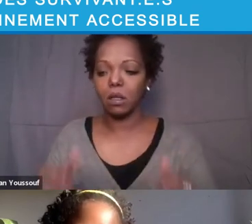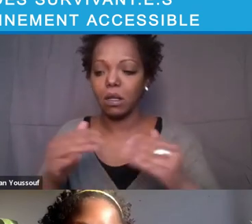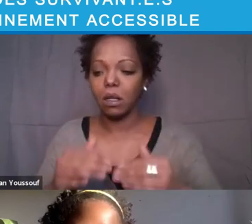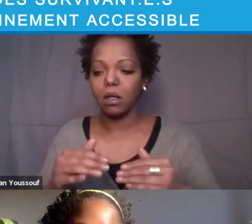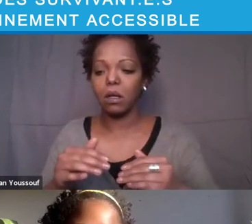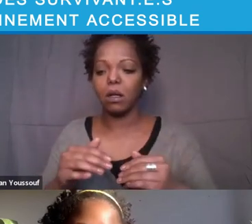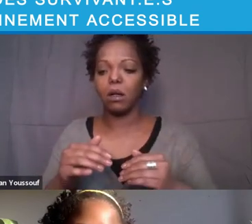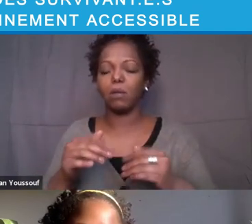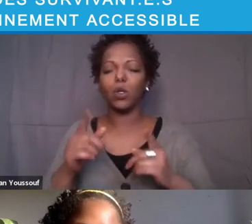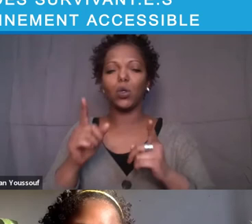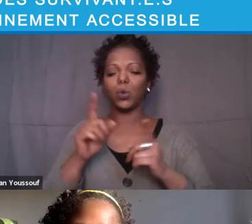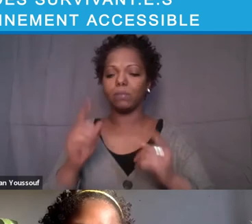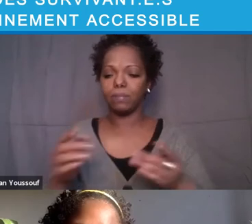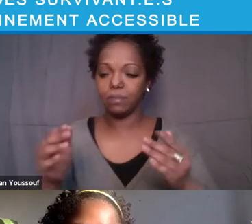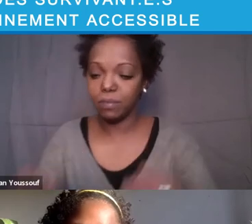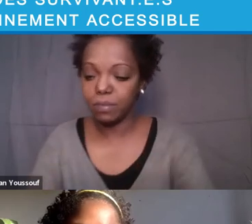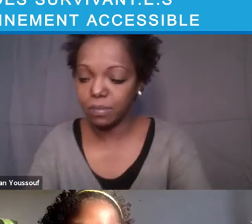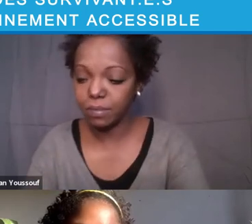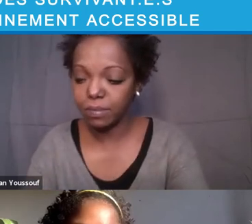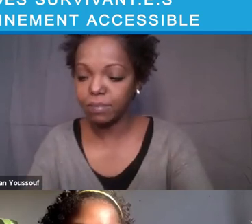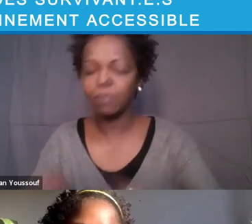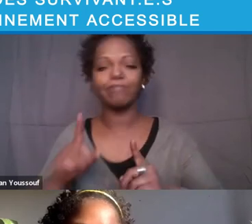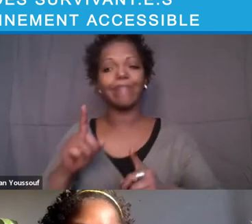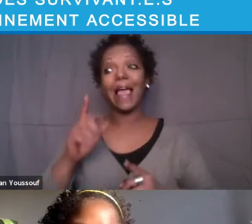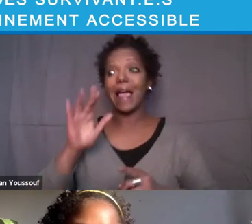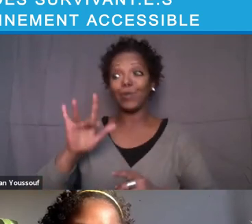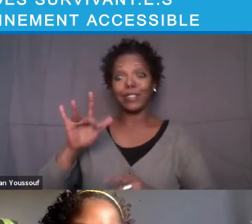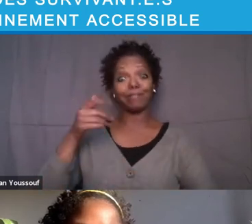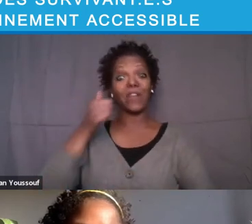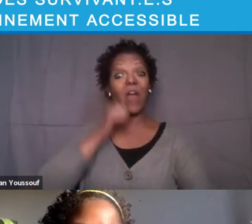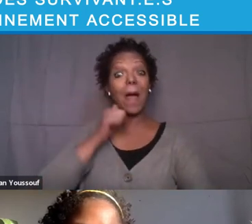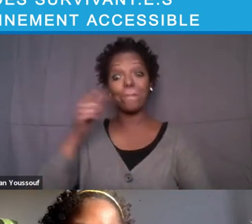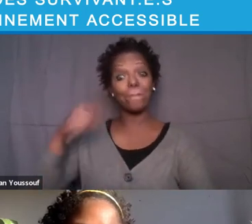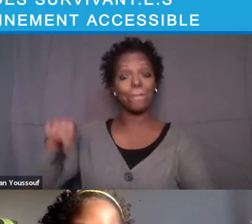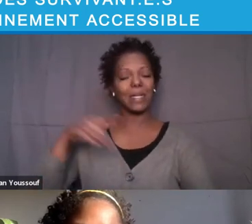Et c'est ce qu'on remarque de ceux qui sont migrantes au Québec.